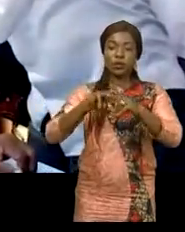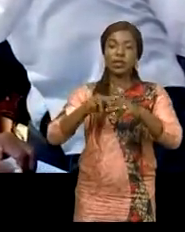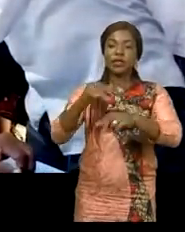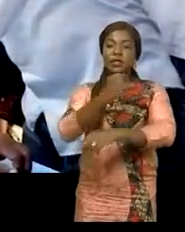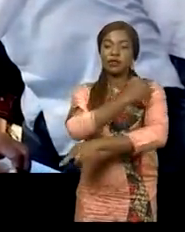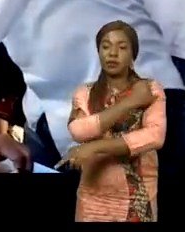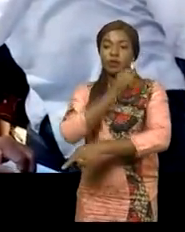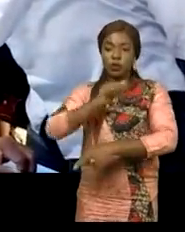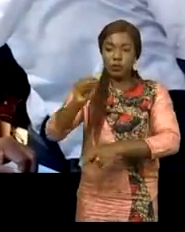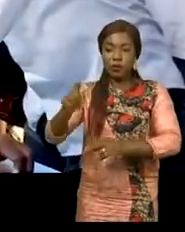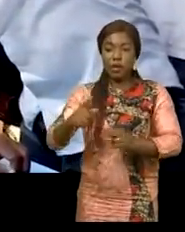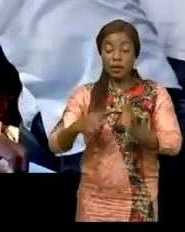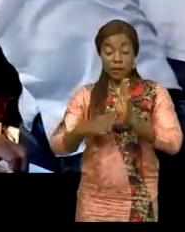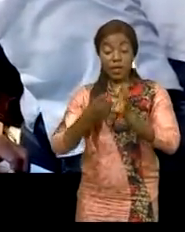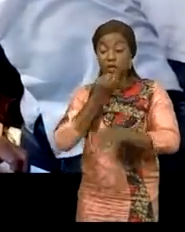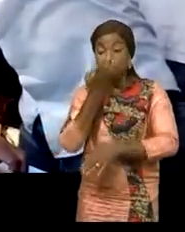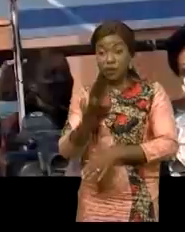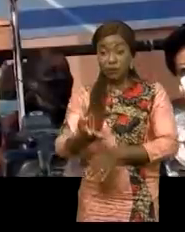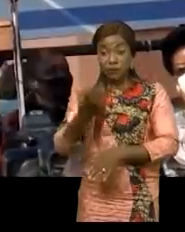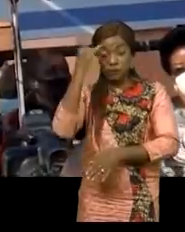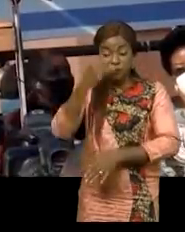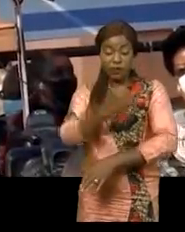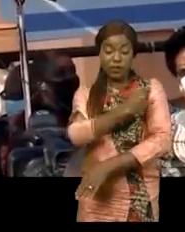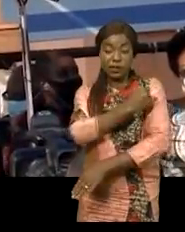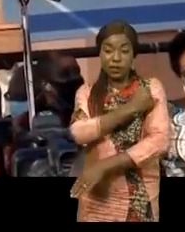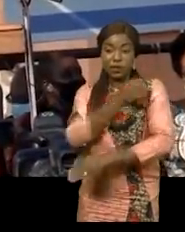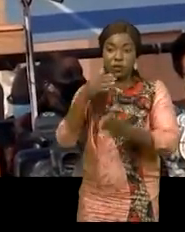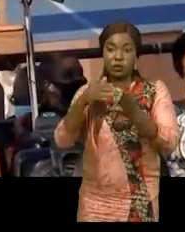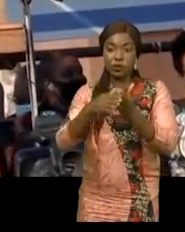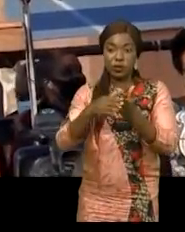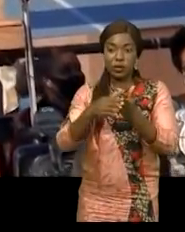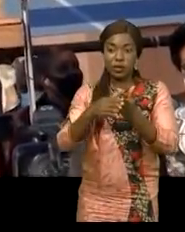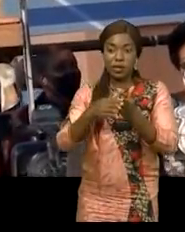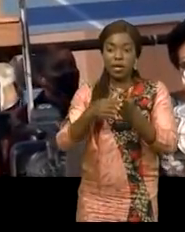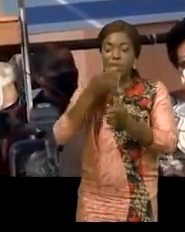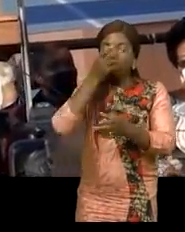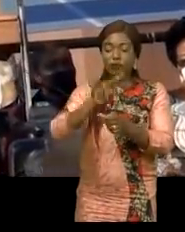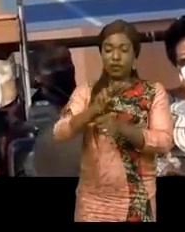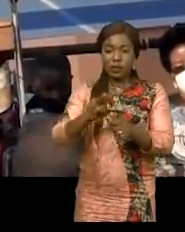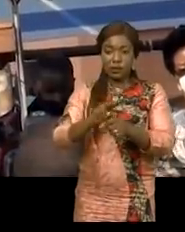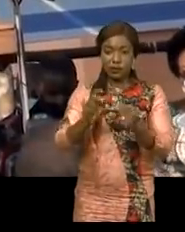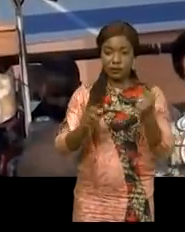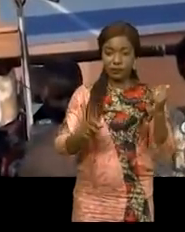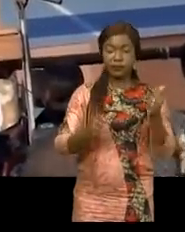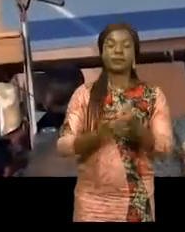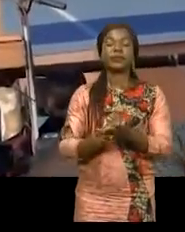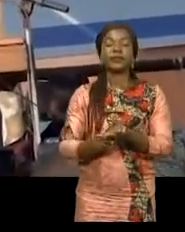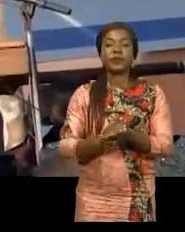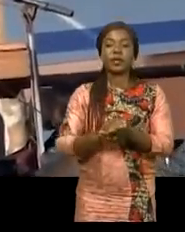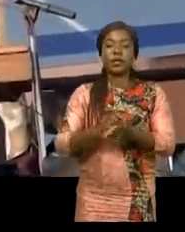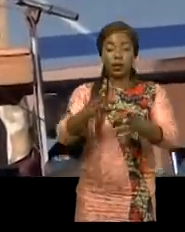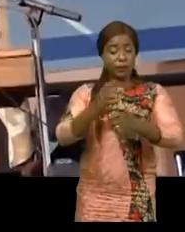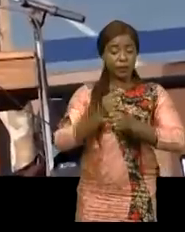premier à se faire vacciner contre l aco vide vous estimez consoeurs et confrères de la profession infirmière prenons notre destin